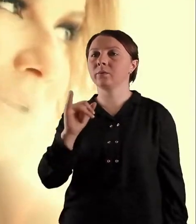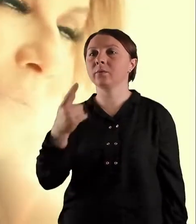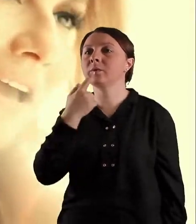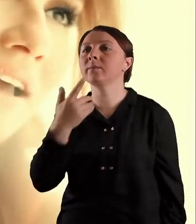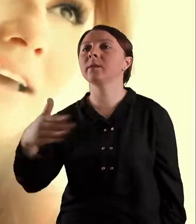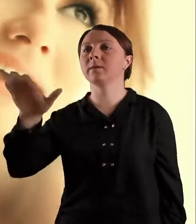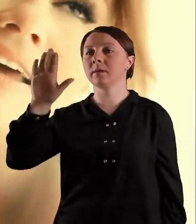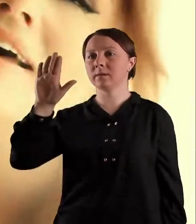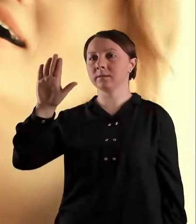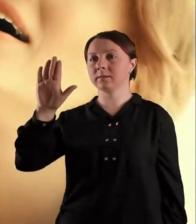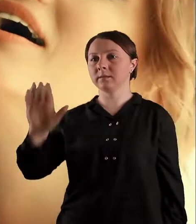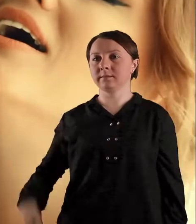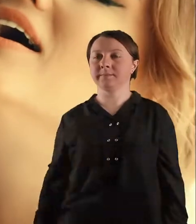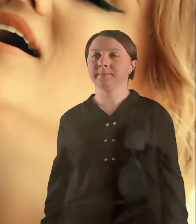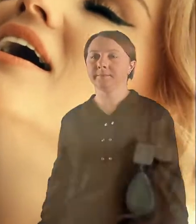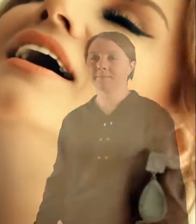kötüyüm deme.